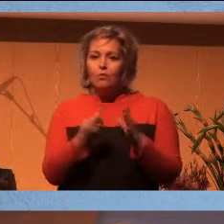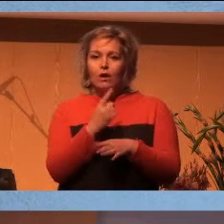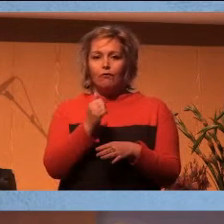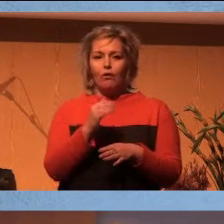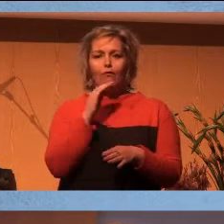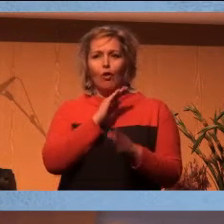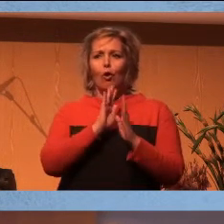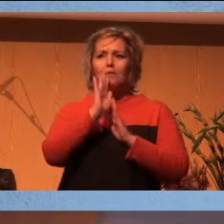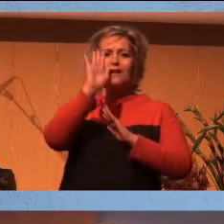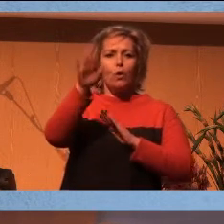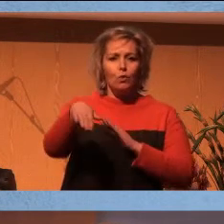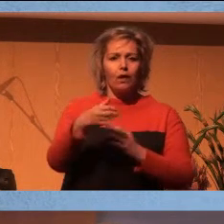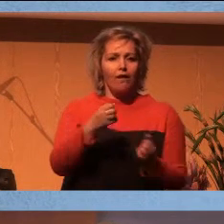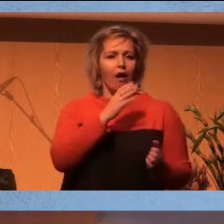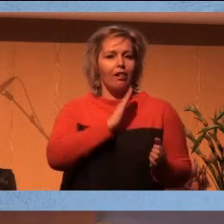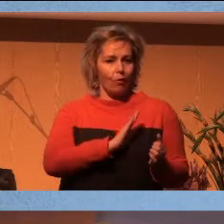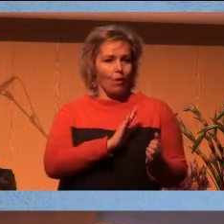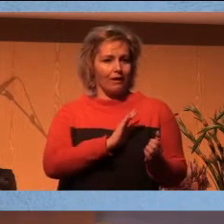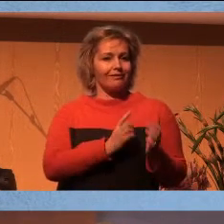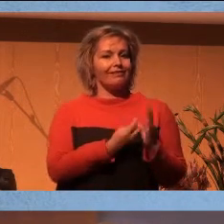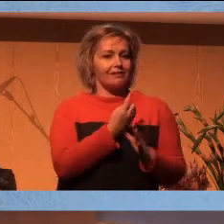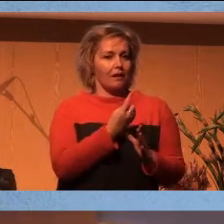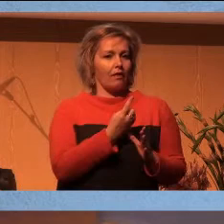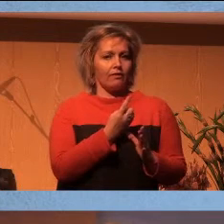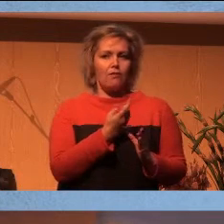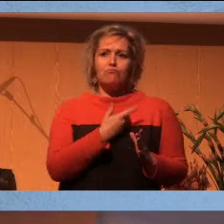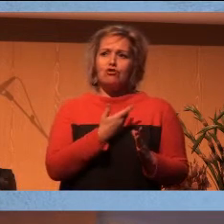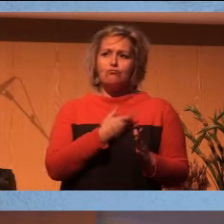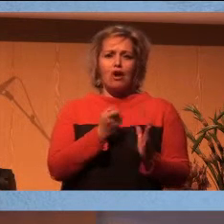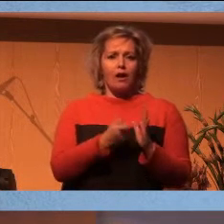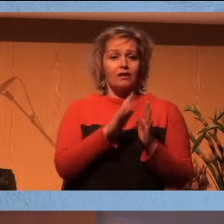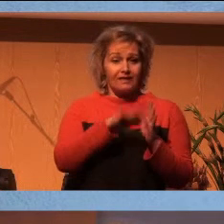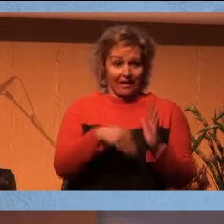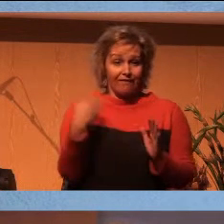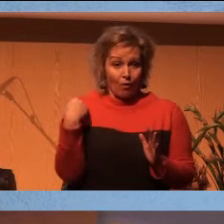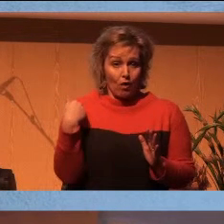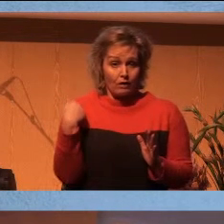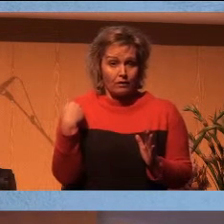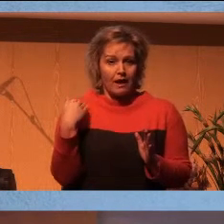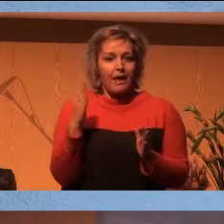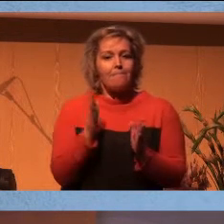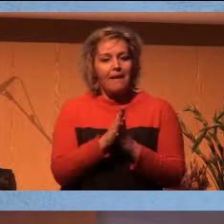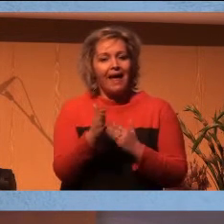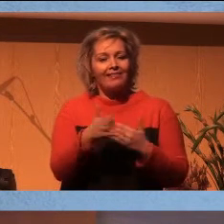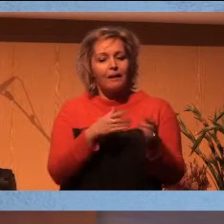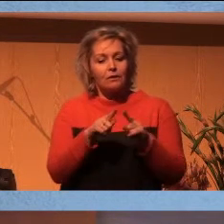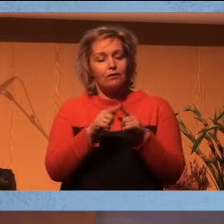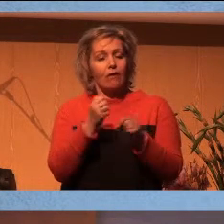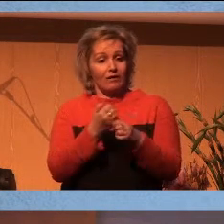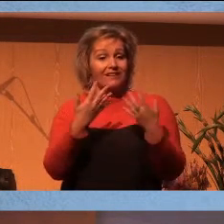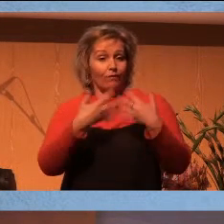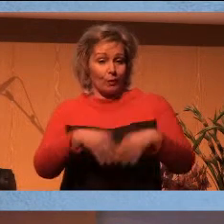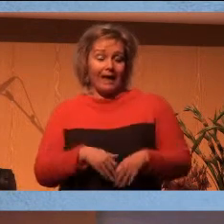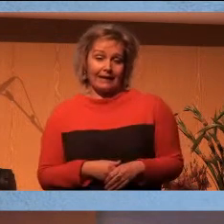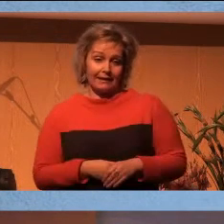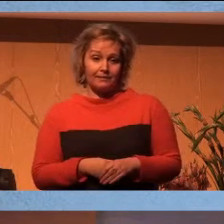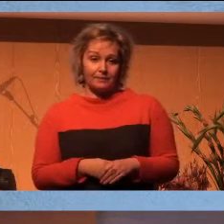kommer seg ut av alvorlige tilstander mye, mye raskere enn før, med terapier som fungerer.